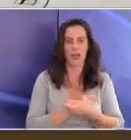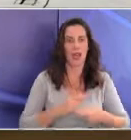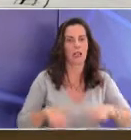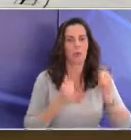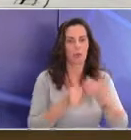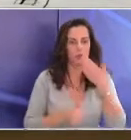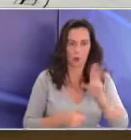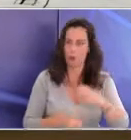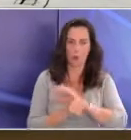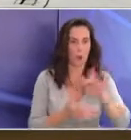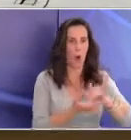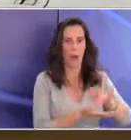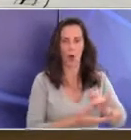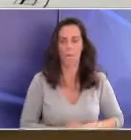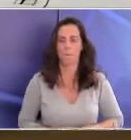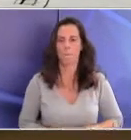אז אפשר לעשות את זה בכל מקום.